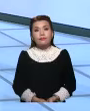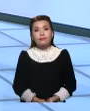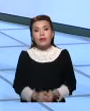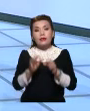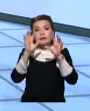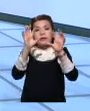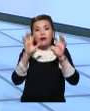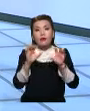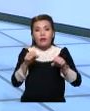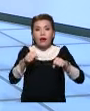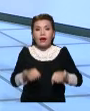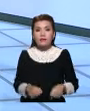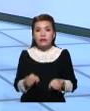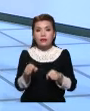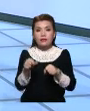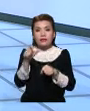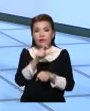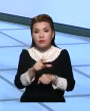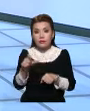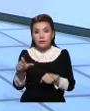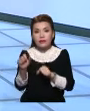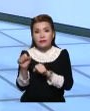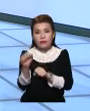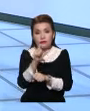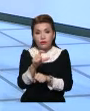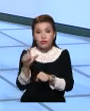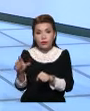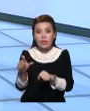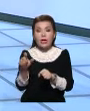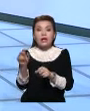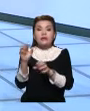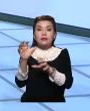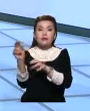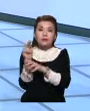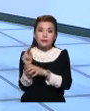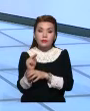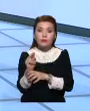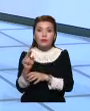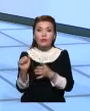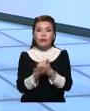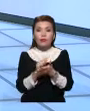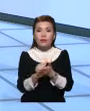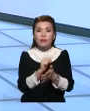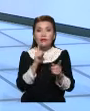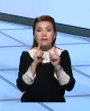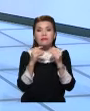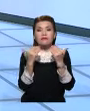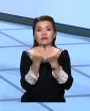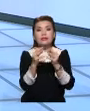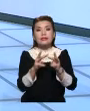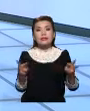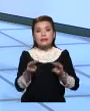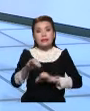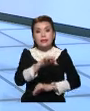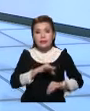Закон об адвокатской деятельности планируют изменить в Казахстане. Новый документ уже рассматривают в Мажилисе. Представители Республиканской